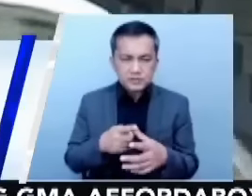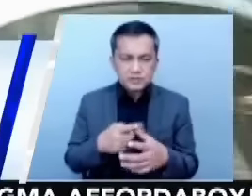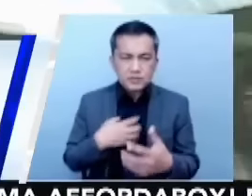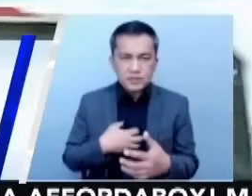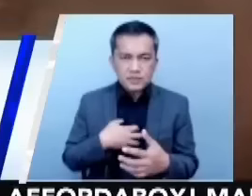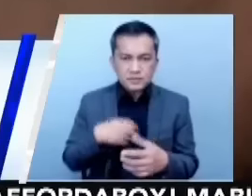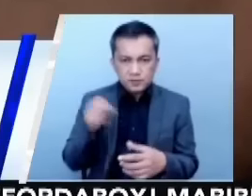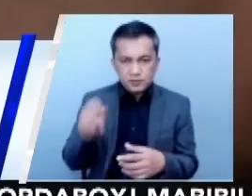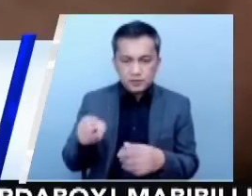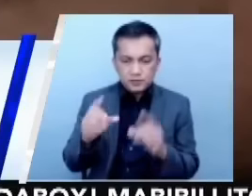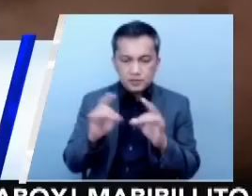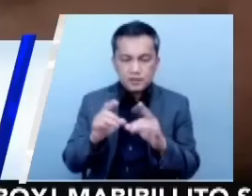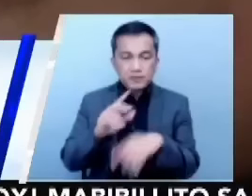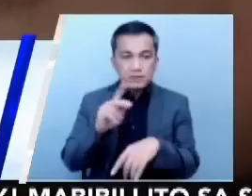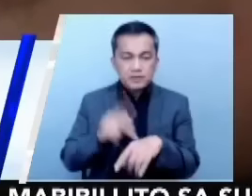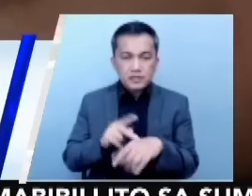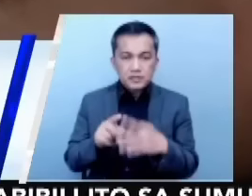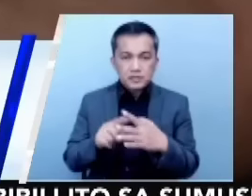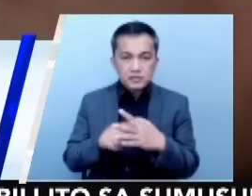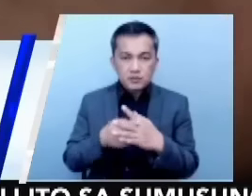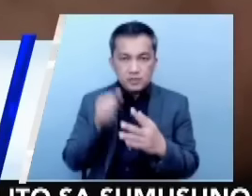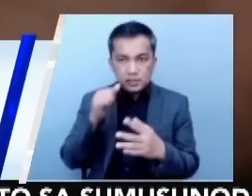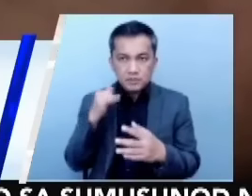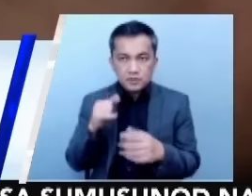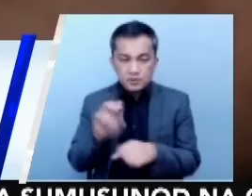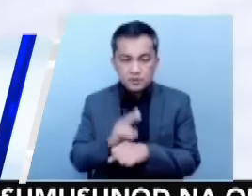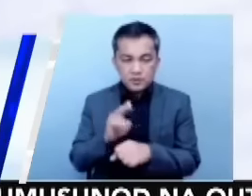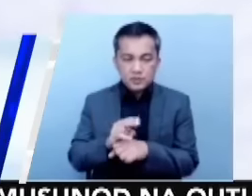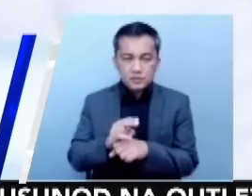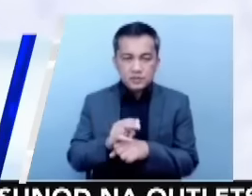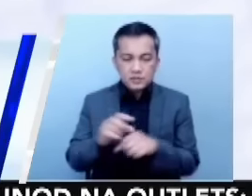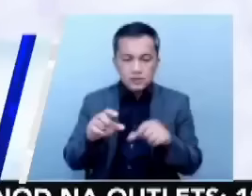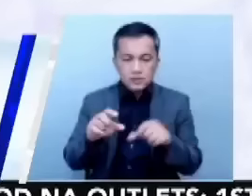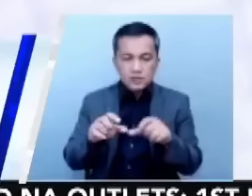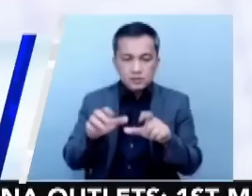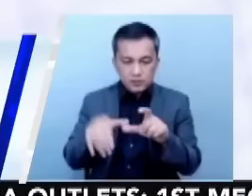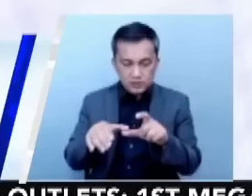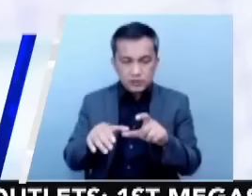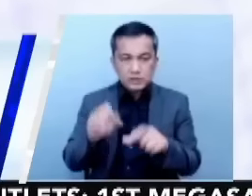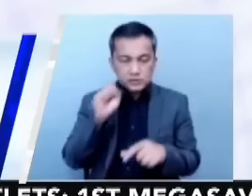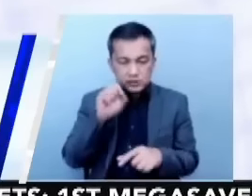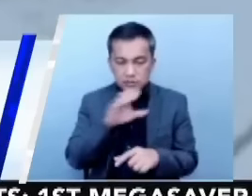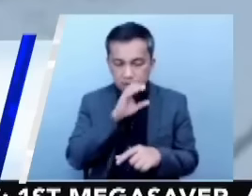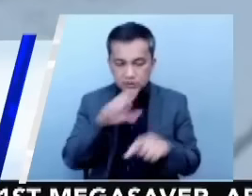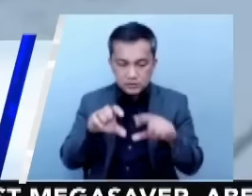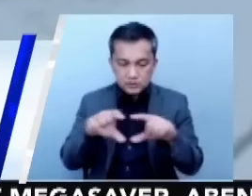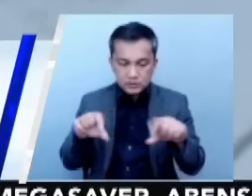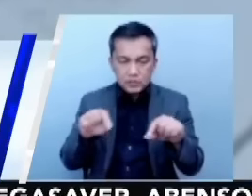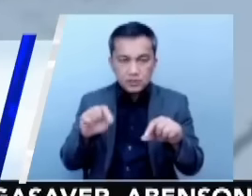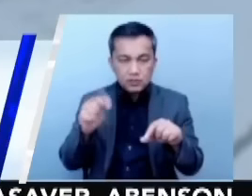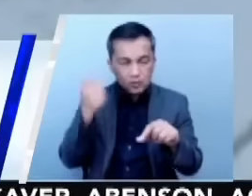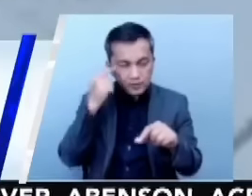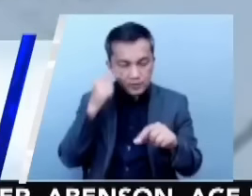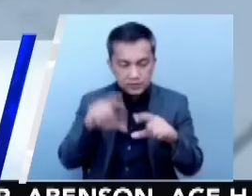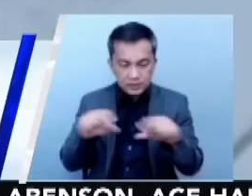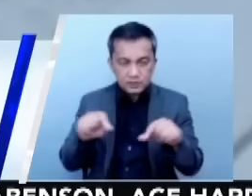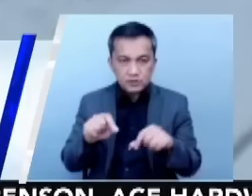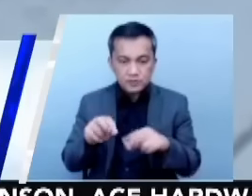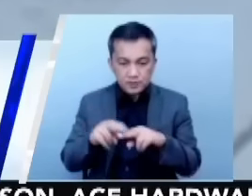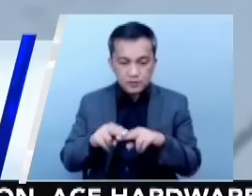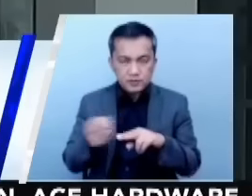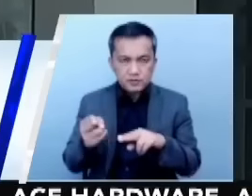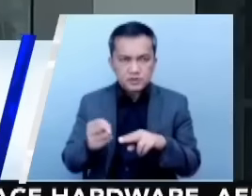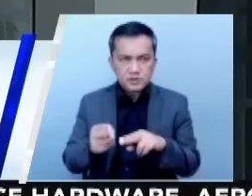kasi kahapon, magagamit na lang ang PWD Senior Citizens Card at ibang government card para maka-discount sa isang inumin